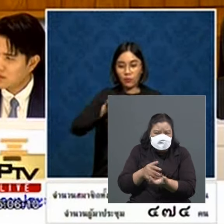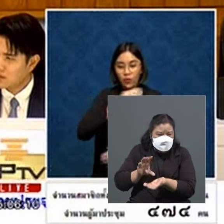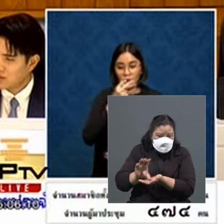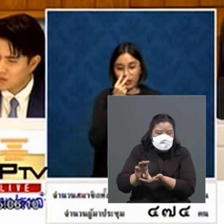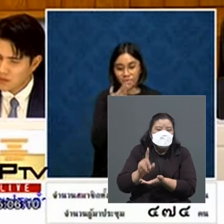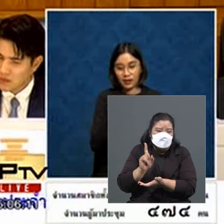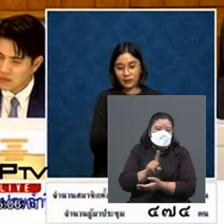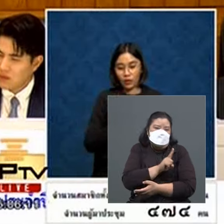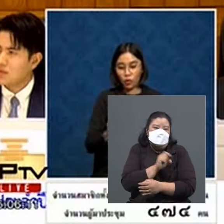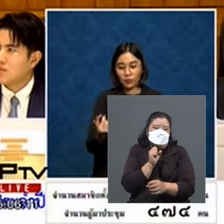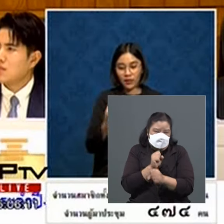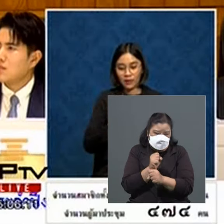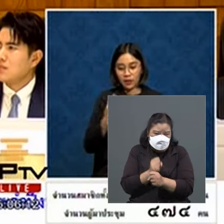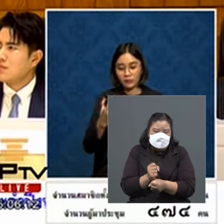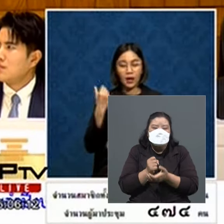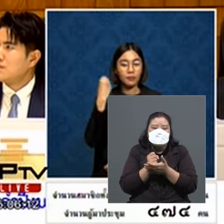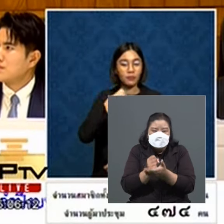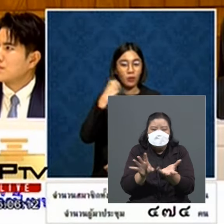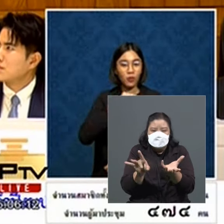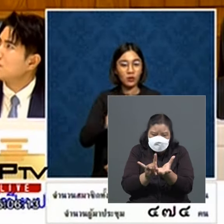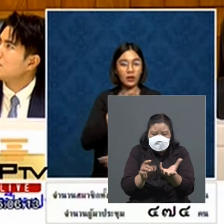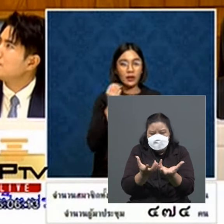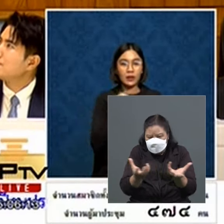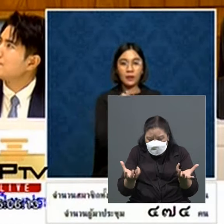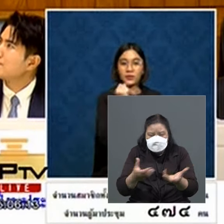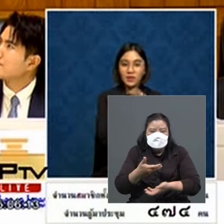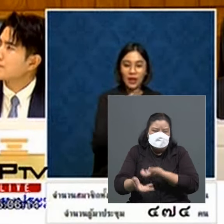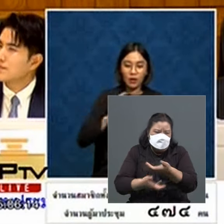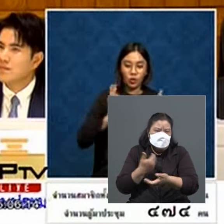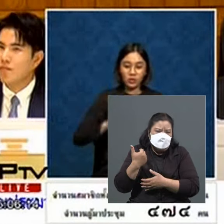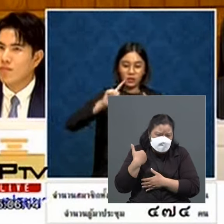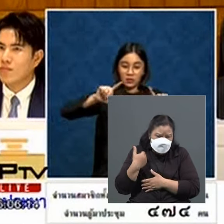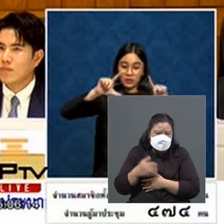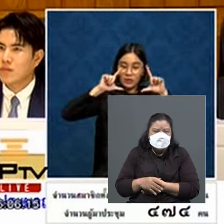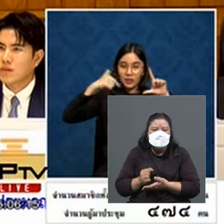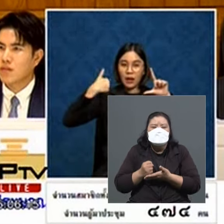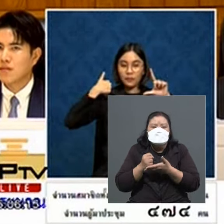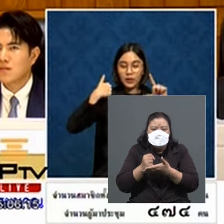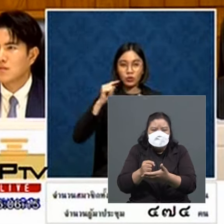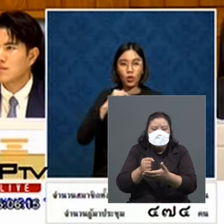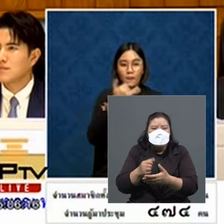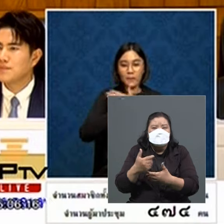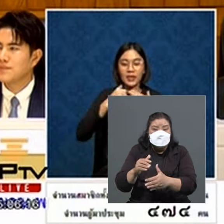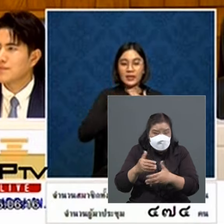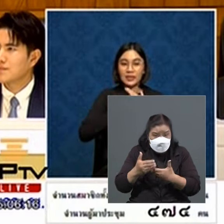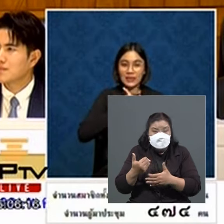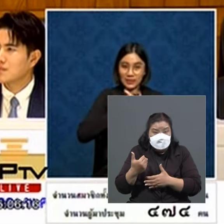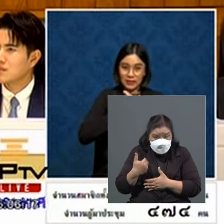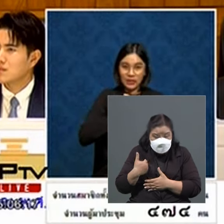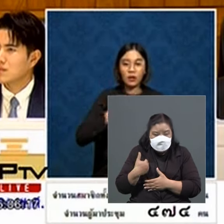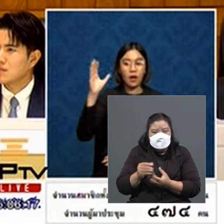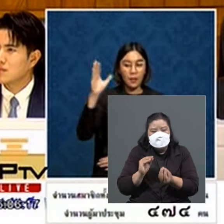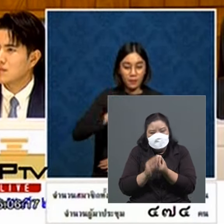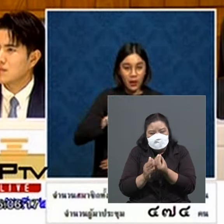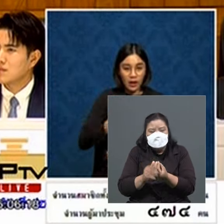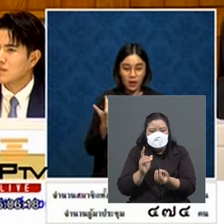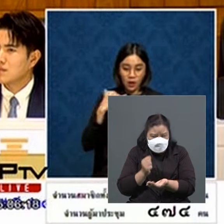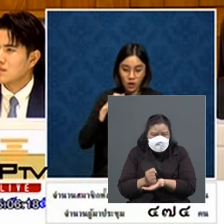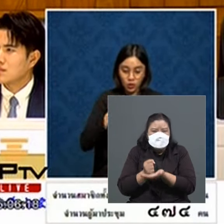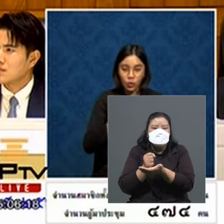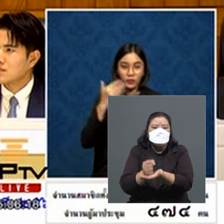กิจในการช่วยเหลือพัฒนาสินค้าของภาคเอกชนรวมถึงการสร้างสมดุลสินค้าการเกษตรกับค่าครองชีพของพี่น้องประชาชน